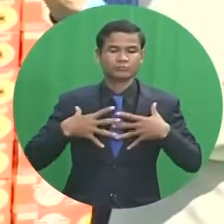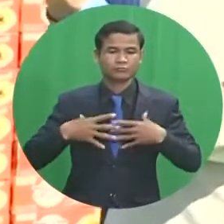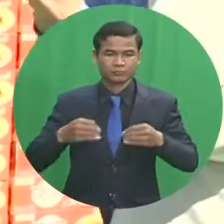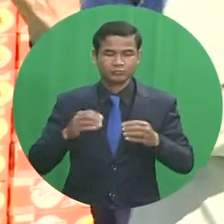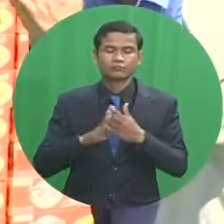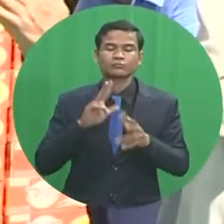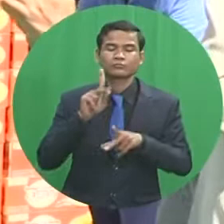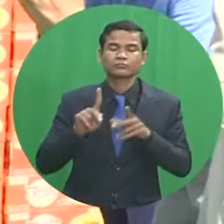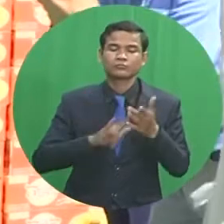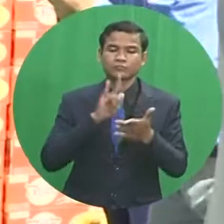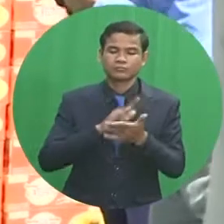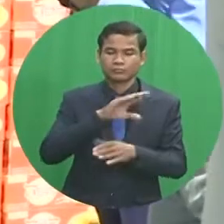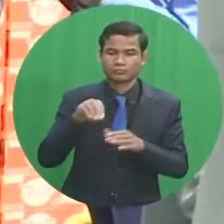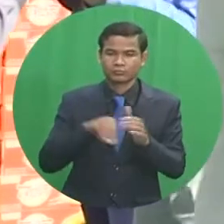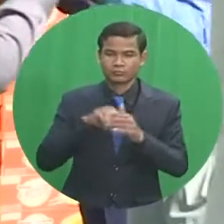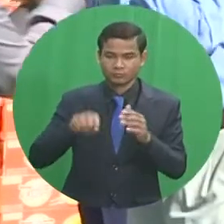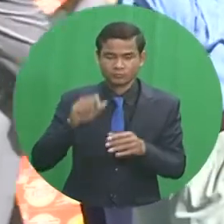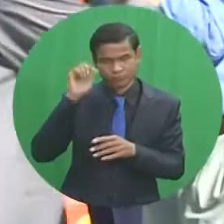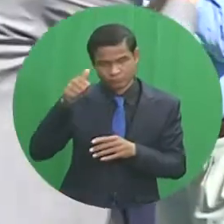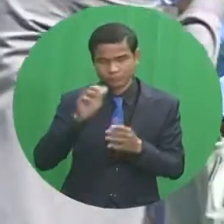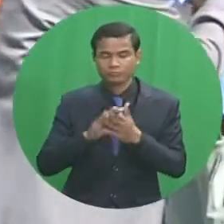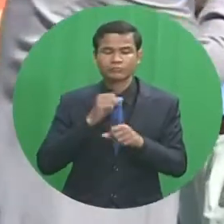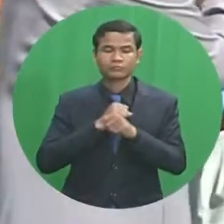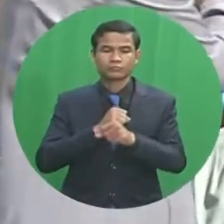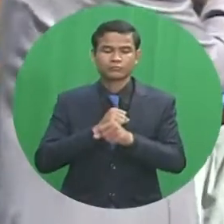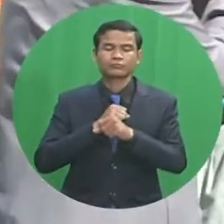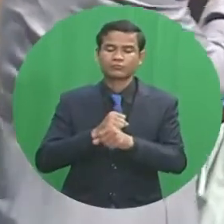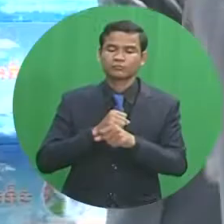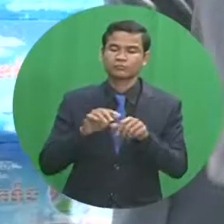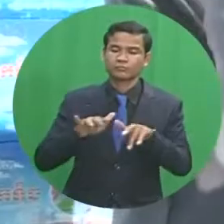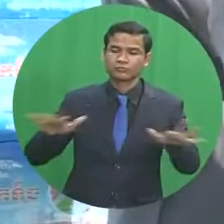របស់បងប្អូនប្រជាពលរដ្ឋនិងការទប់ស្កាត់ការឆ្លង